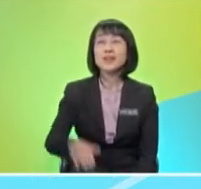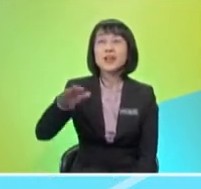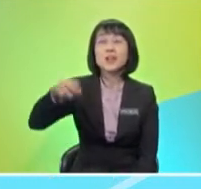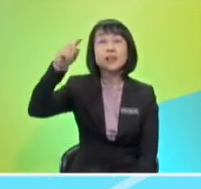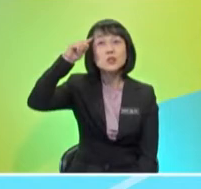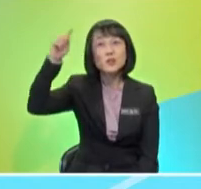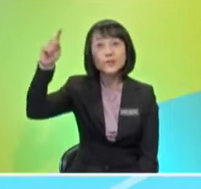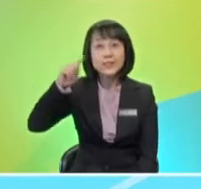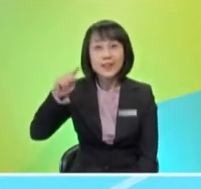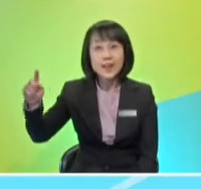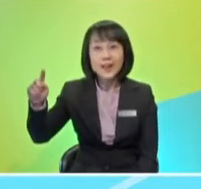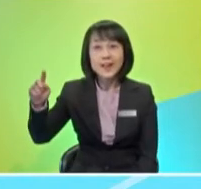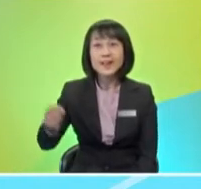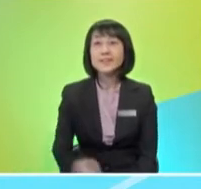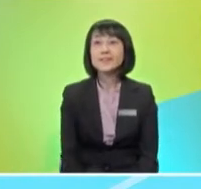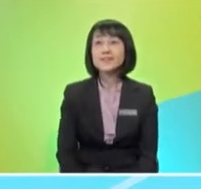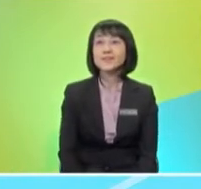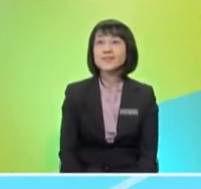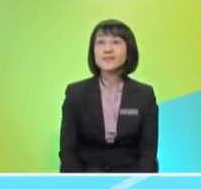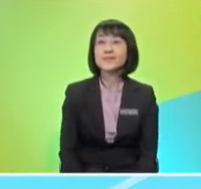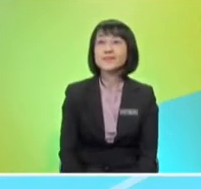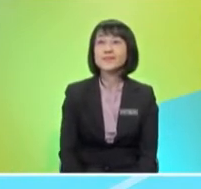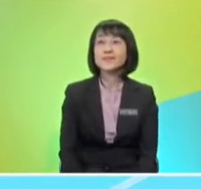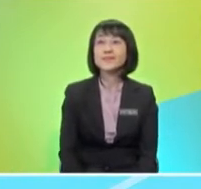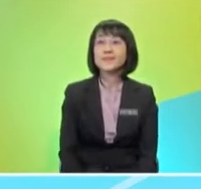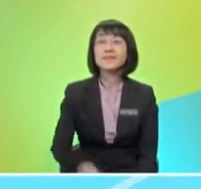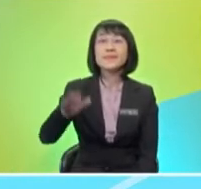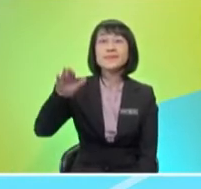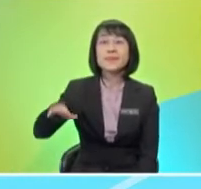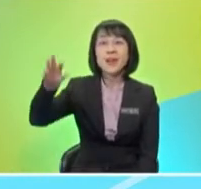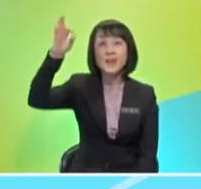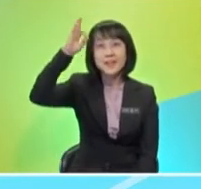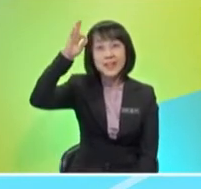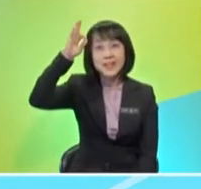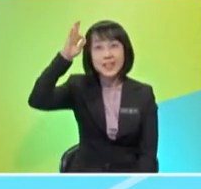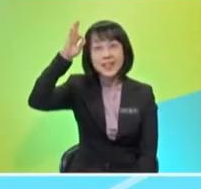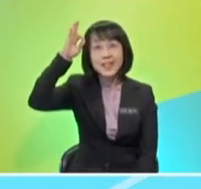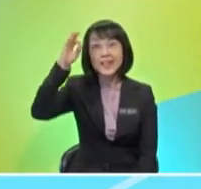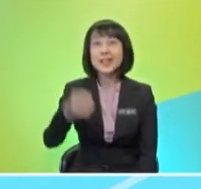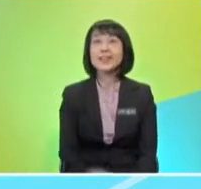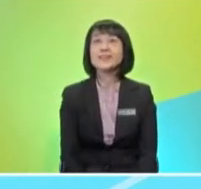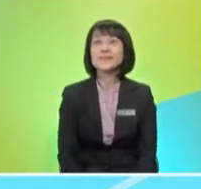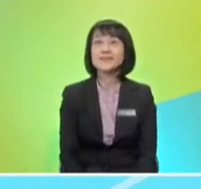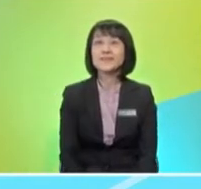Zulfikar Hai ada Zulfikar dan juga adik Muhammad Fatih hai